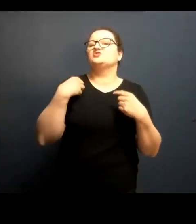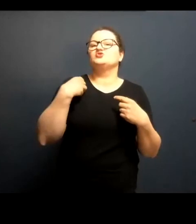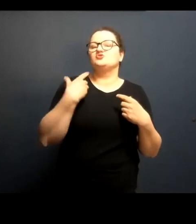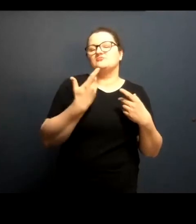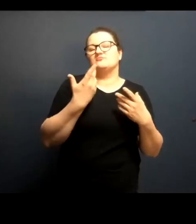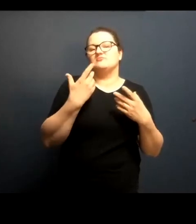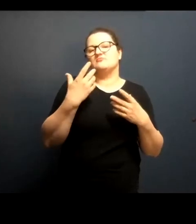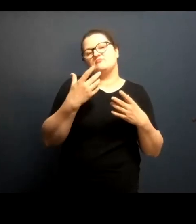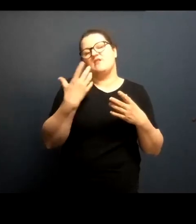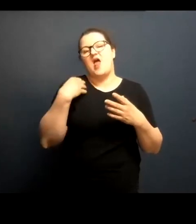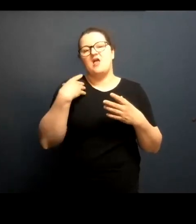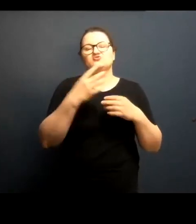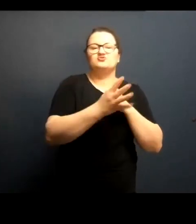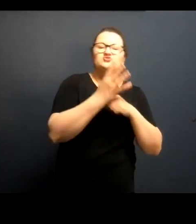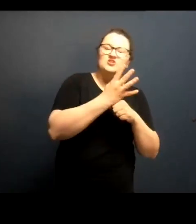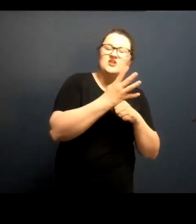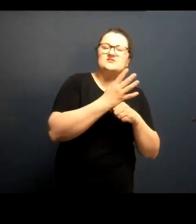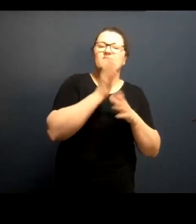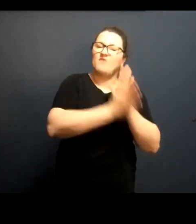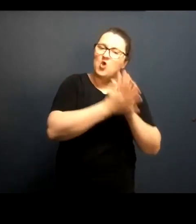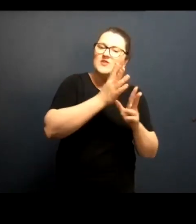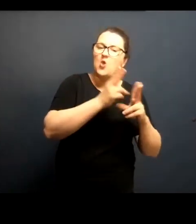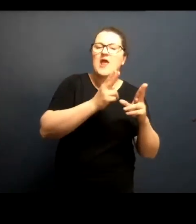urodzone w czasie wojny lub tuż po wojnie.